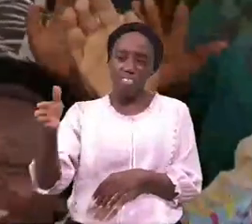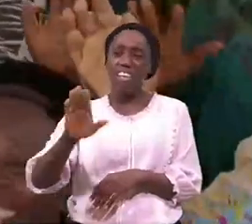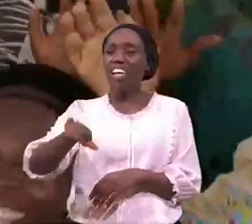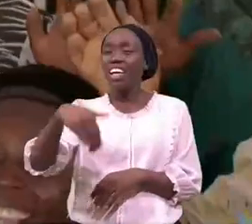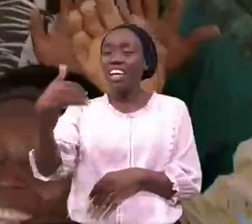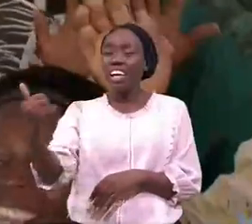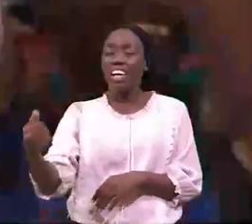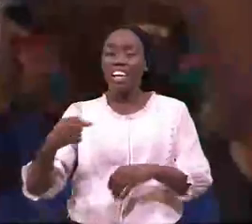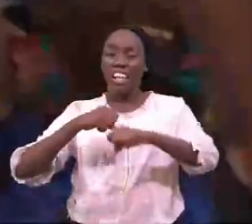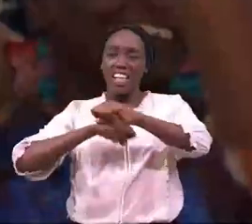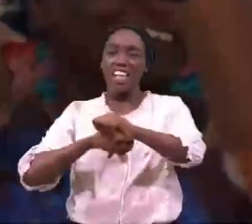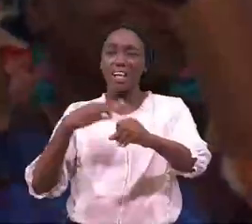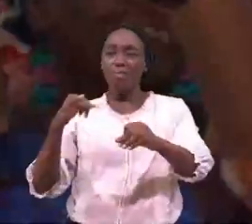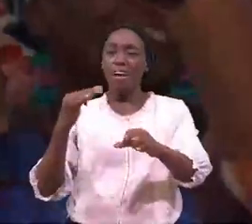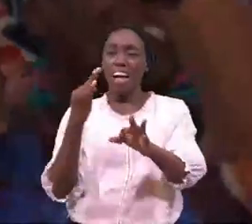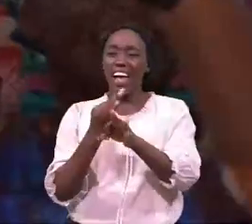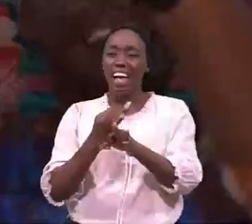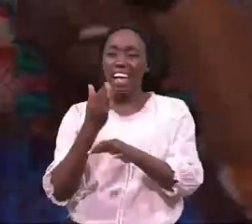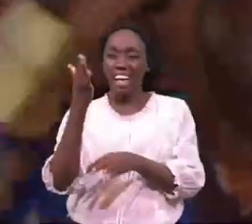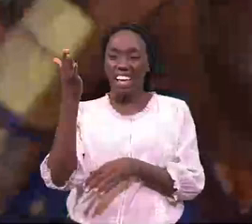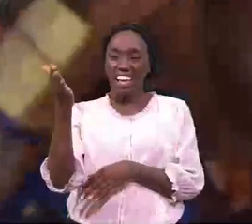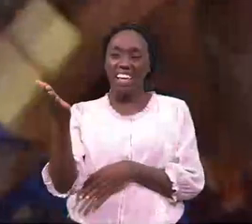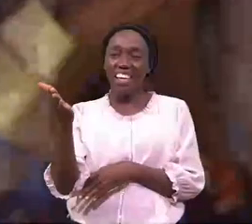Un autre défenseur de la foi là-bas.